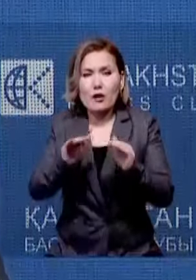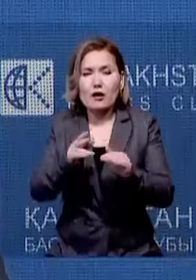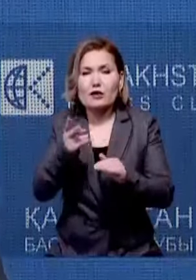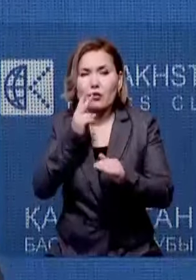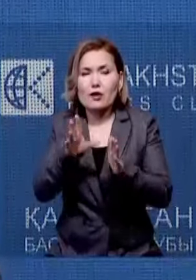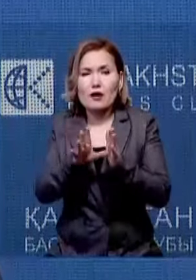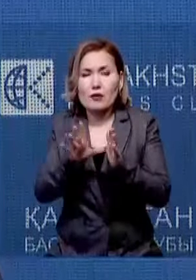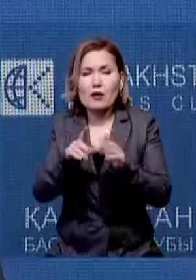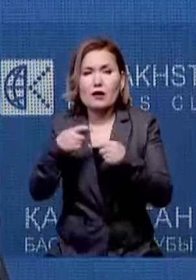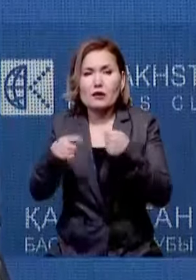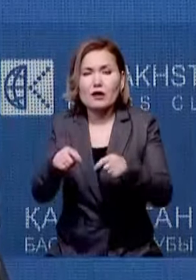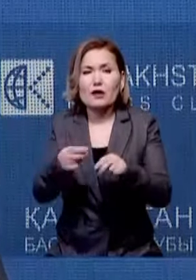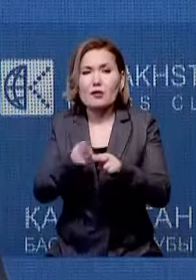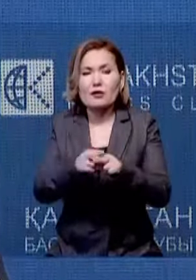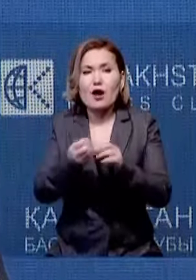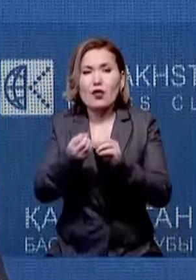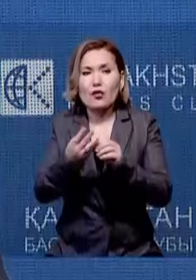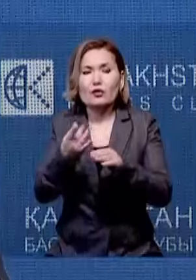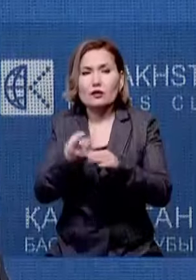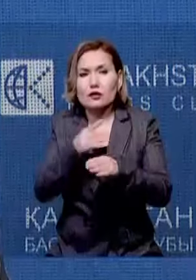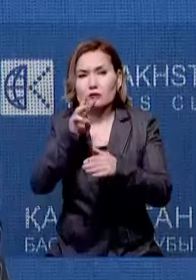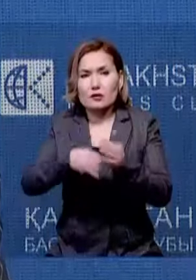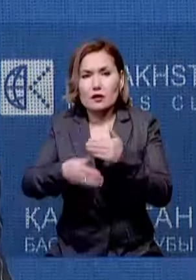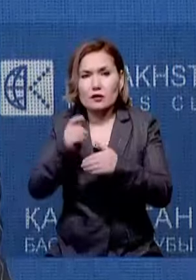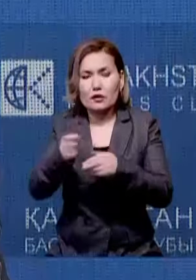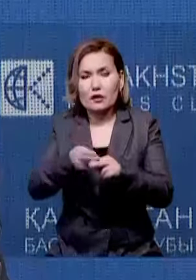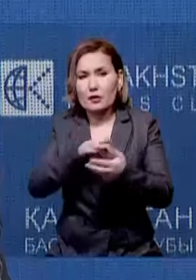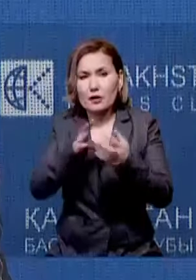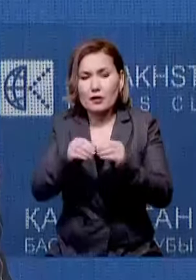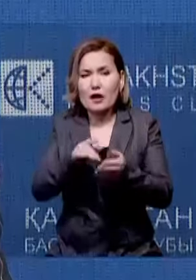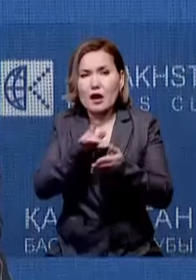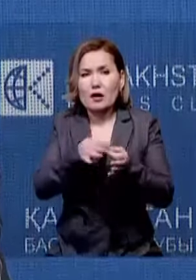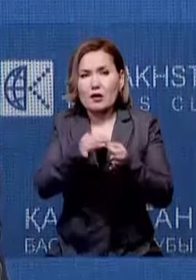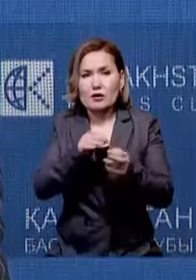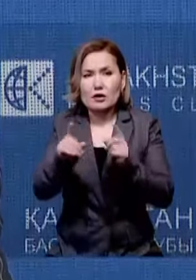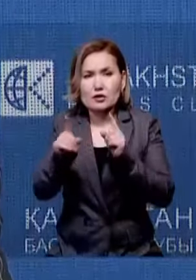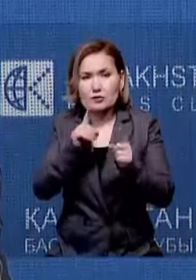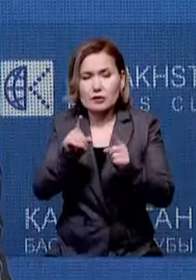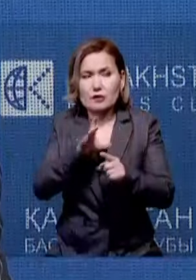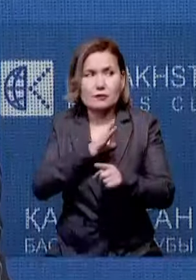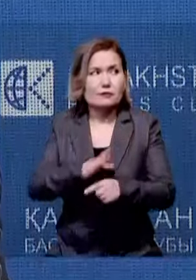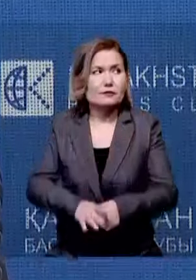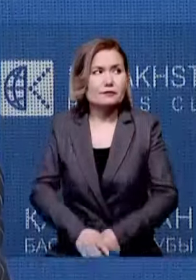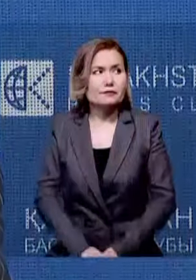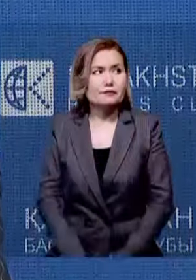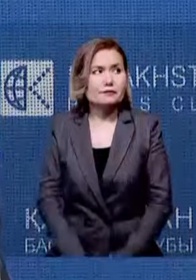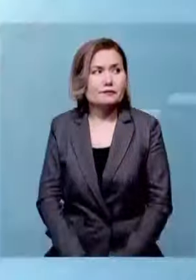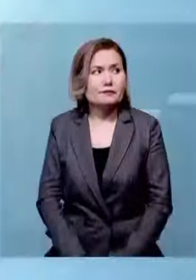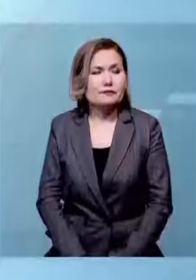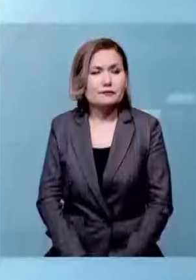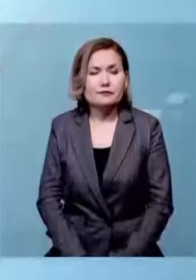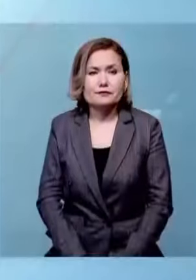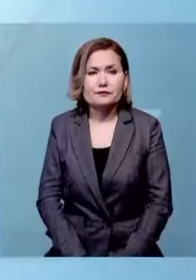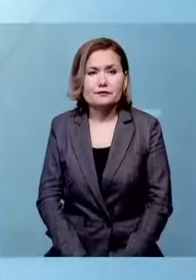талаптарды бұзғаны үшін 14 әкімшілік хаттама жасалды. Сондай-ақ бірнеше қалада семинар өткіздік.